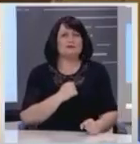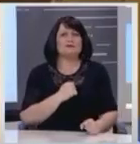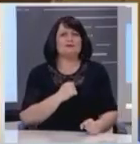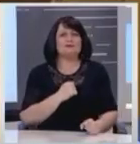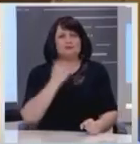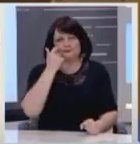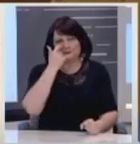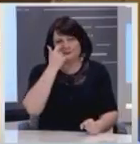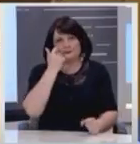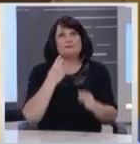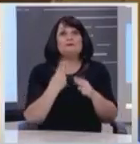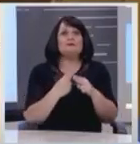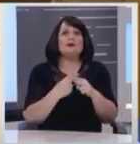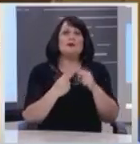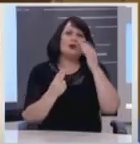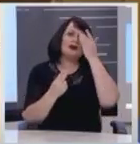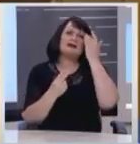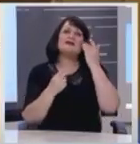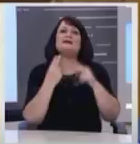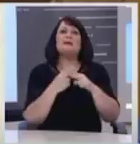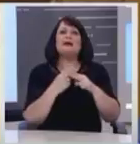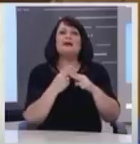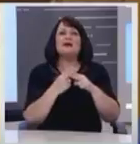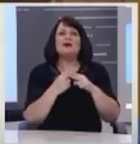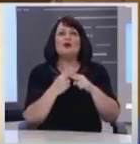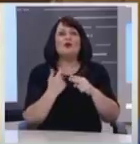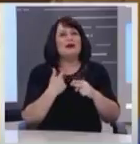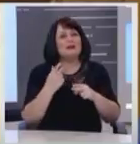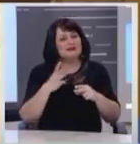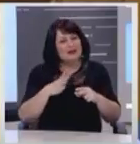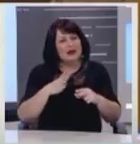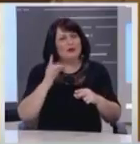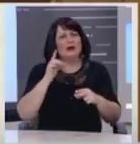ότι είναι εξίσου σημαντικό το γεγονός ότι πείσαμε και για τις προθέσεις μας.